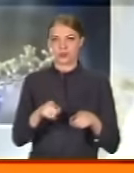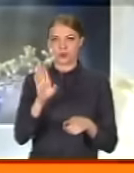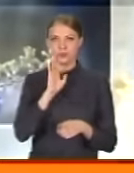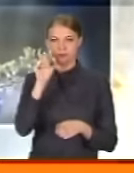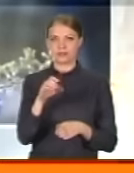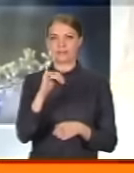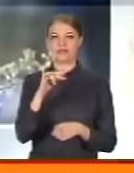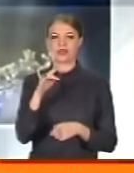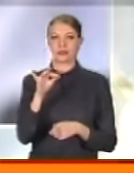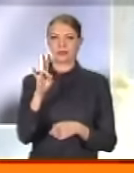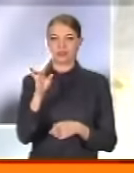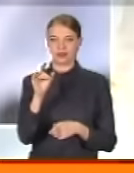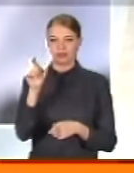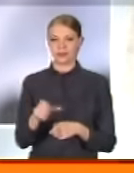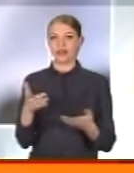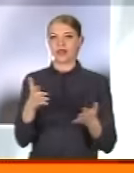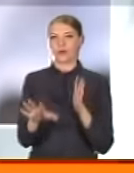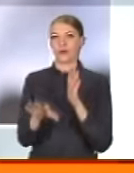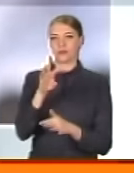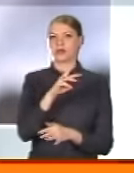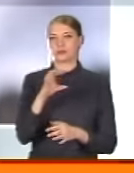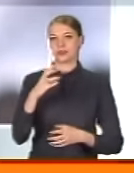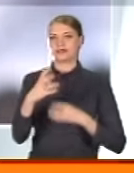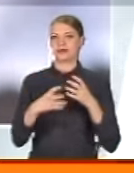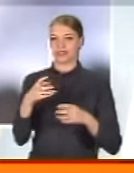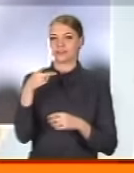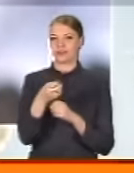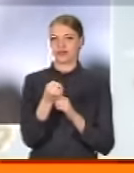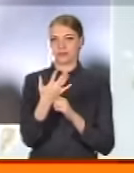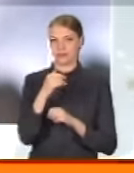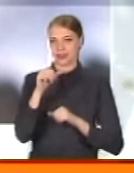власницю філіппінку Алонсо Вюрцбах, яку обрали Міс Всесвіт 2015.